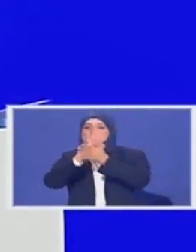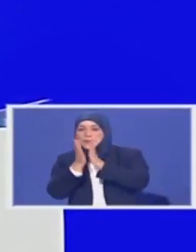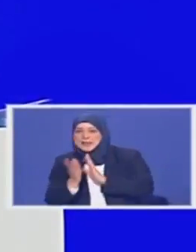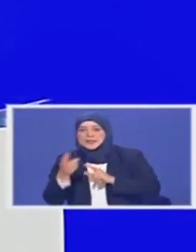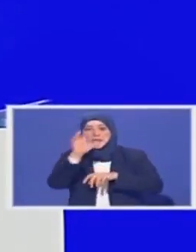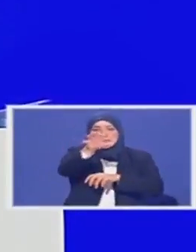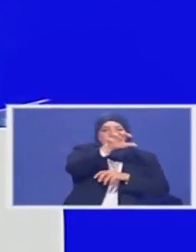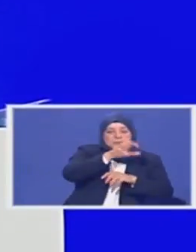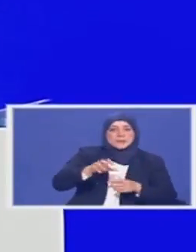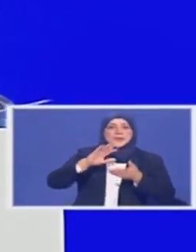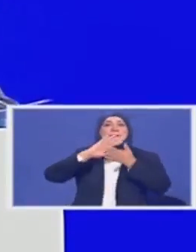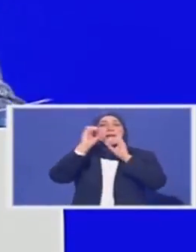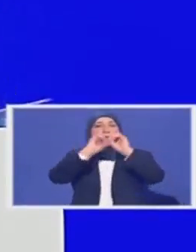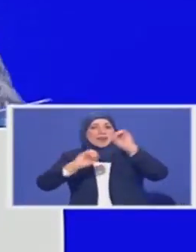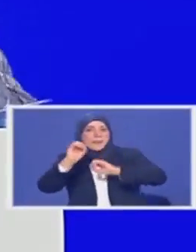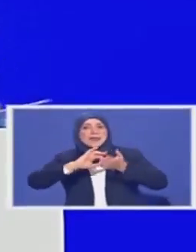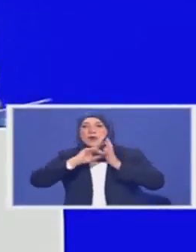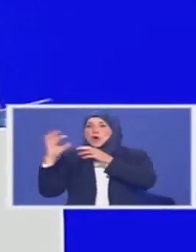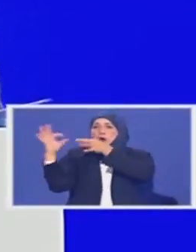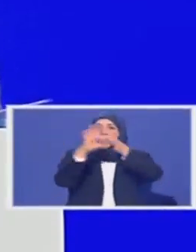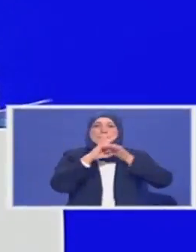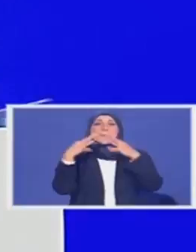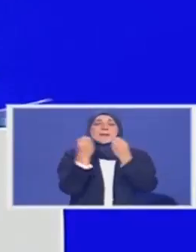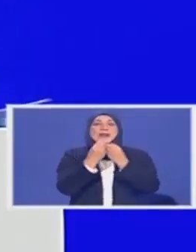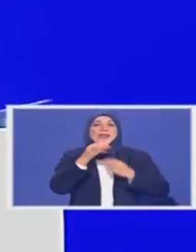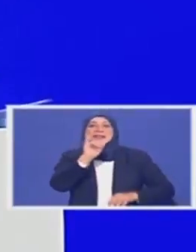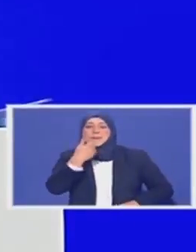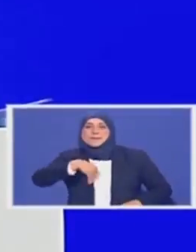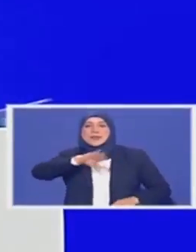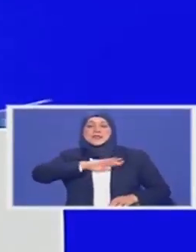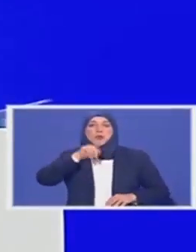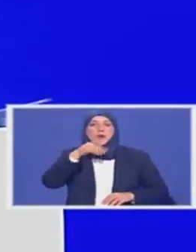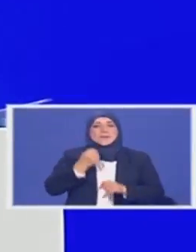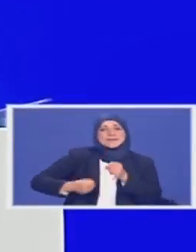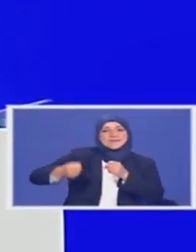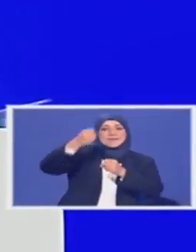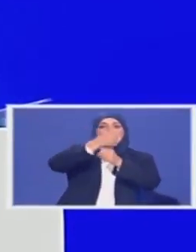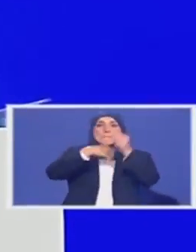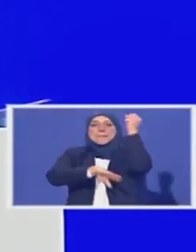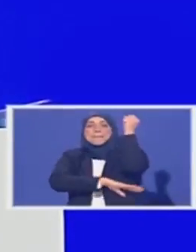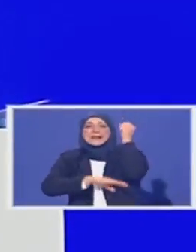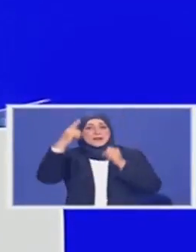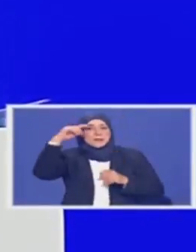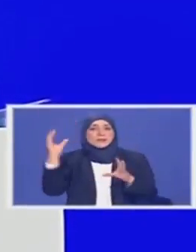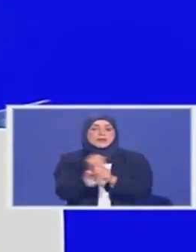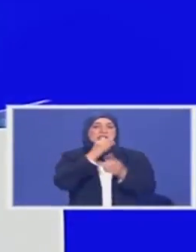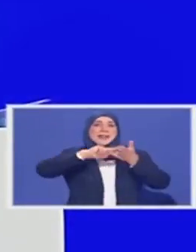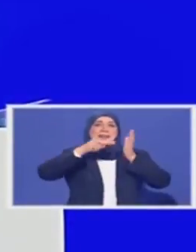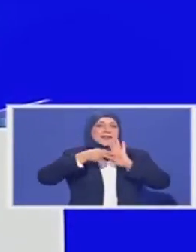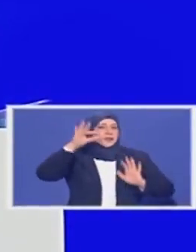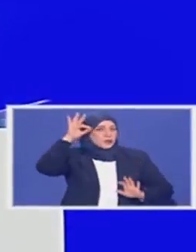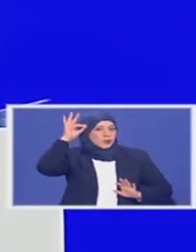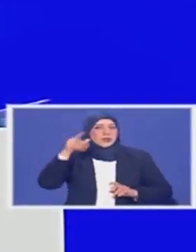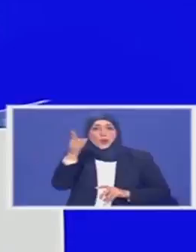دور المجتمع المدني. يعني عامل المسؤولية هو ركيزة في إنجاح الخطة ومسؤولية